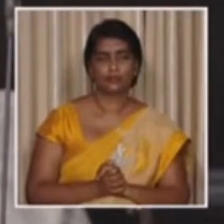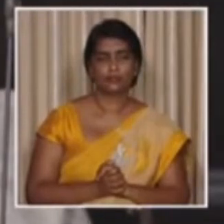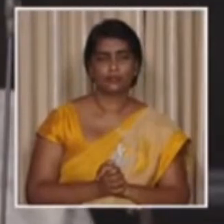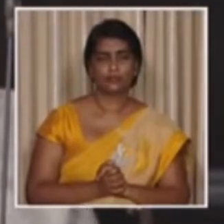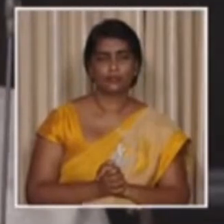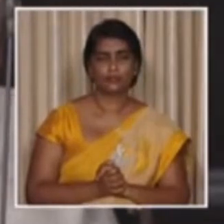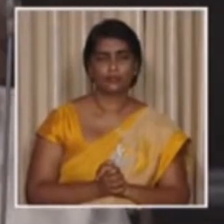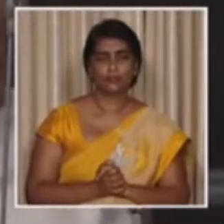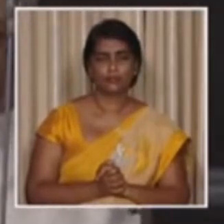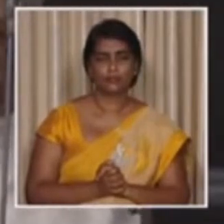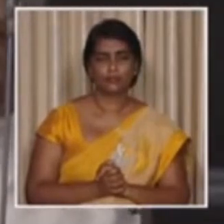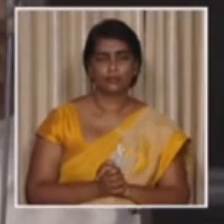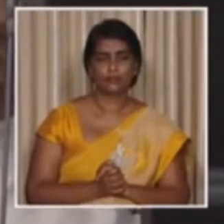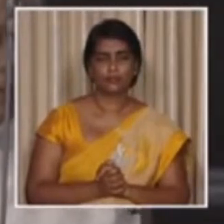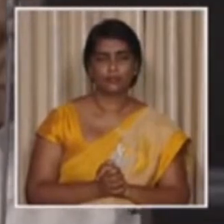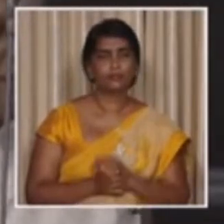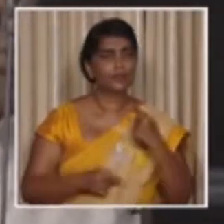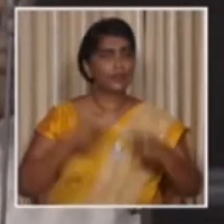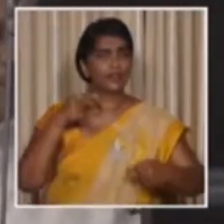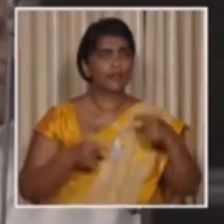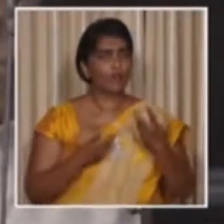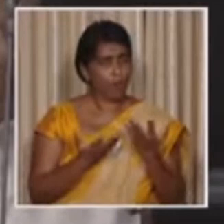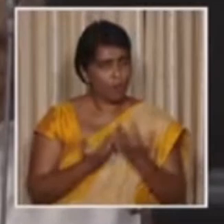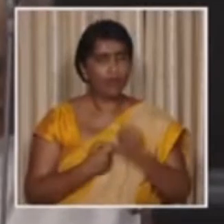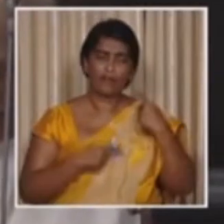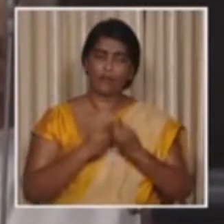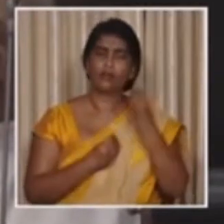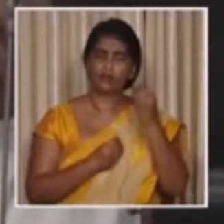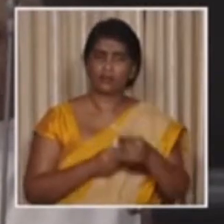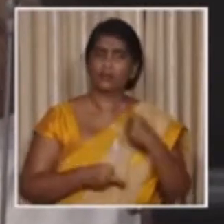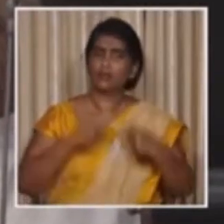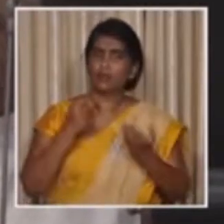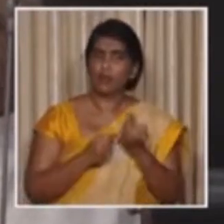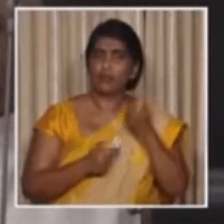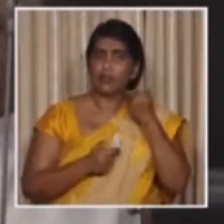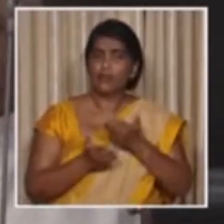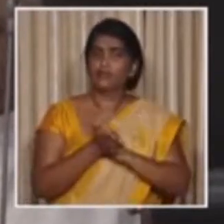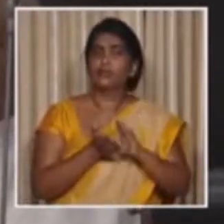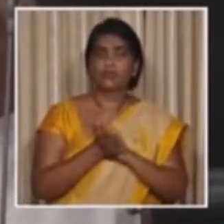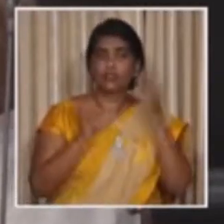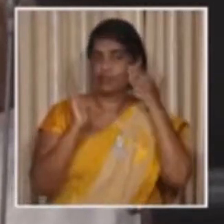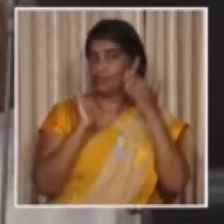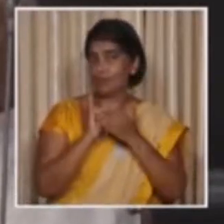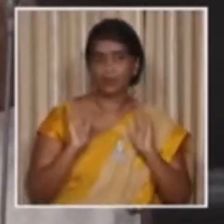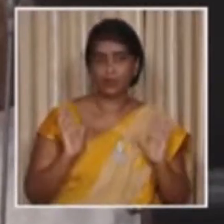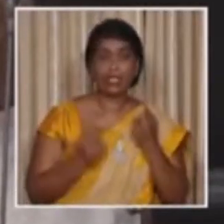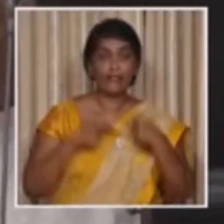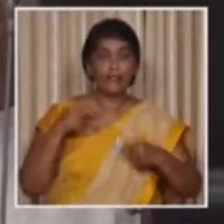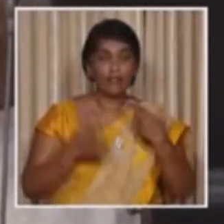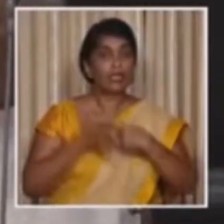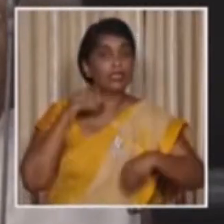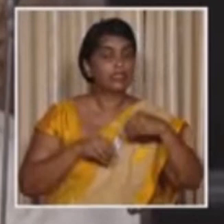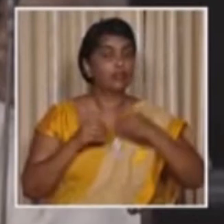ඒත් මේකෙන් ඒකයි කියන්නේ විවාදයක් ඕන නම් විවාද දෙන්නම් විවාද ඉල්ලුවේ අත්‍යවශ්‍ය සේවා ගැන නෙමෙයි විවාද ඉල්ලුවේ